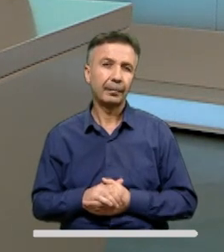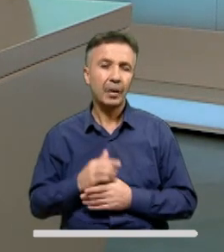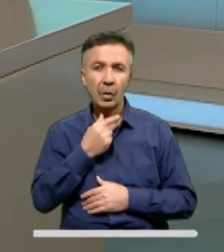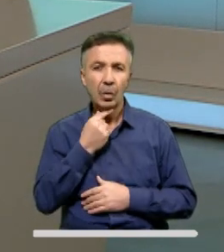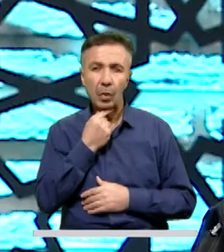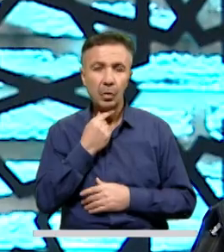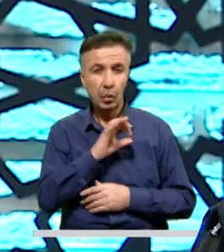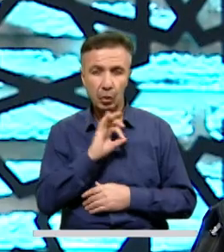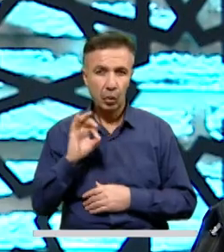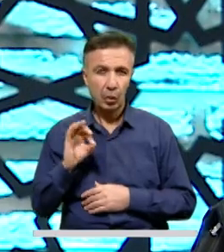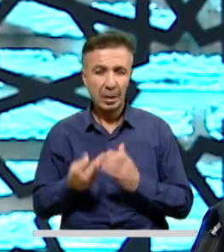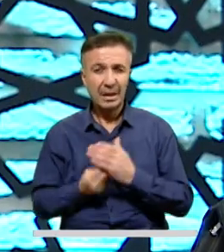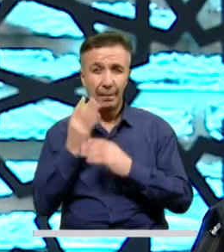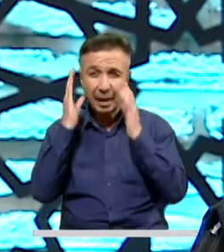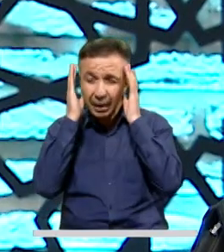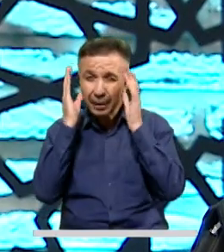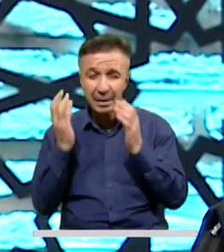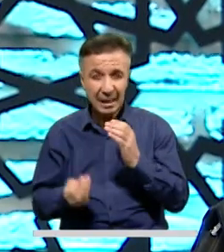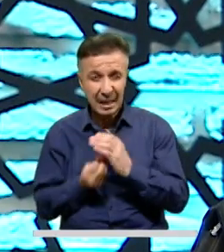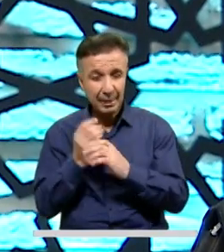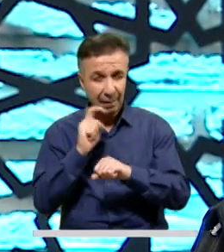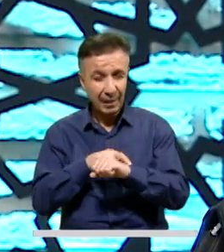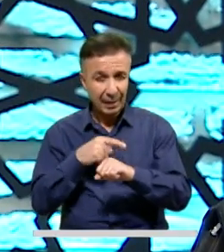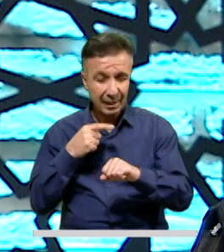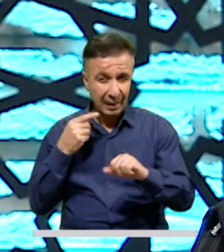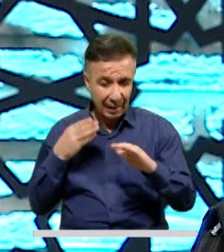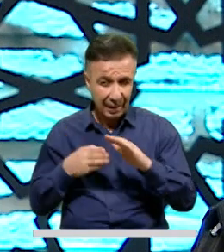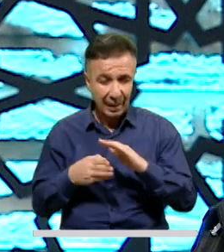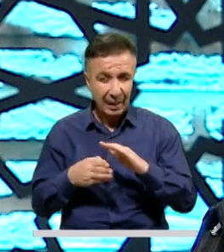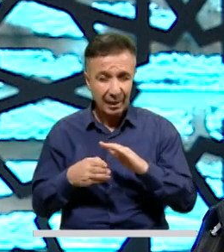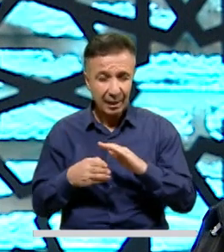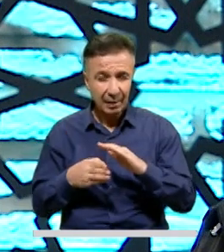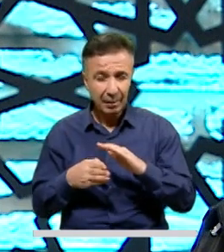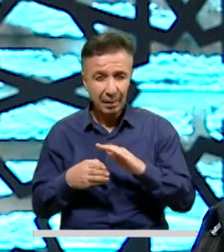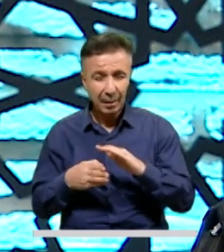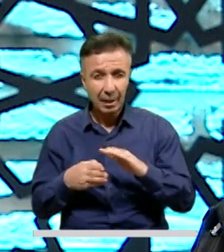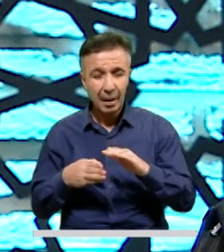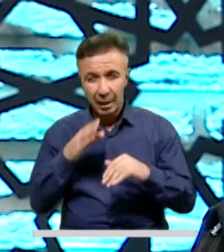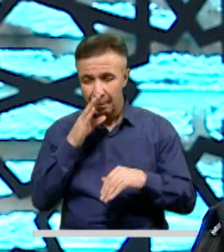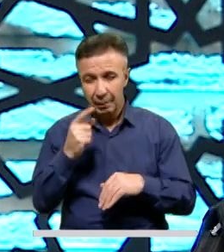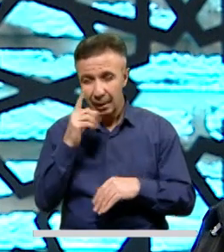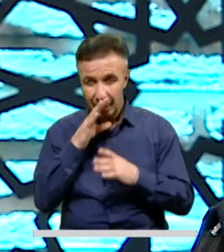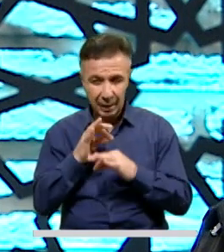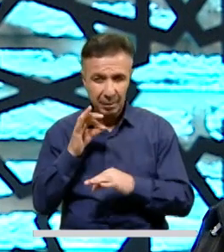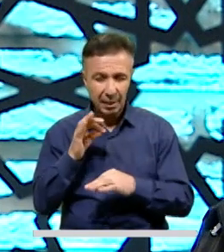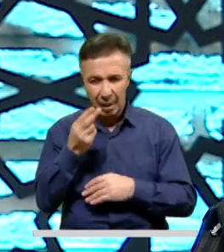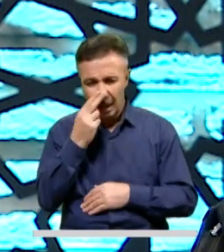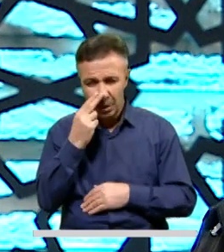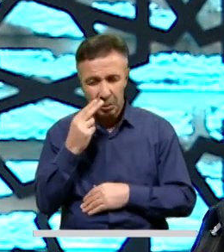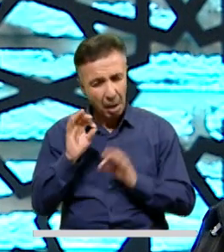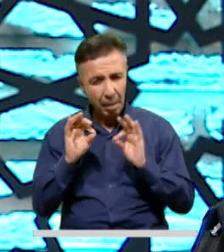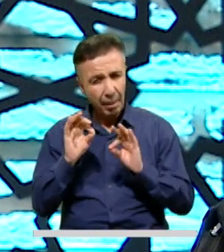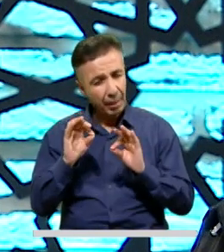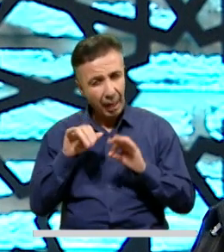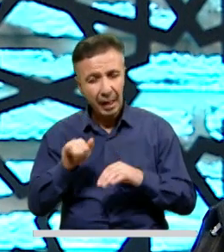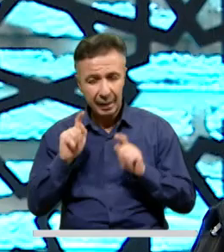Mazereti olmaksızın sabah namazını imsak vakti girer girmez kılan bir kimse. Yani hiç ezanı beklemiyor ve bunu da adet haline getirmiş.